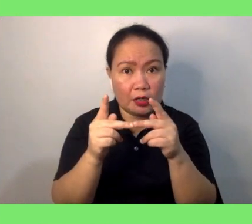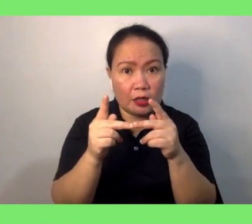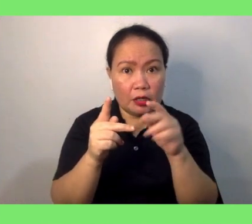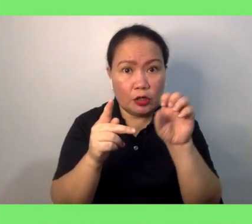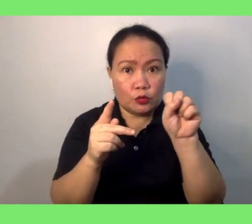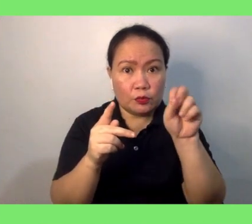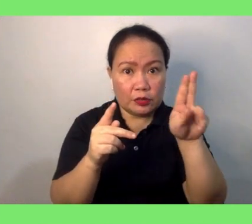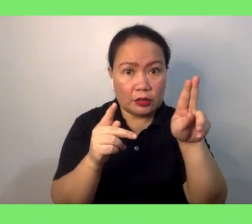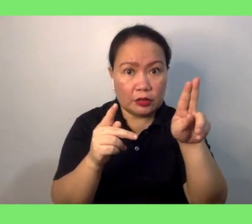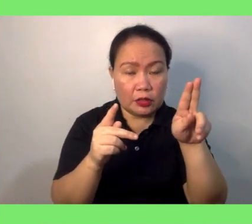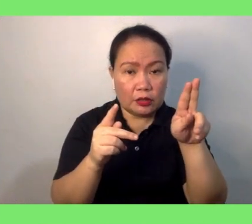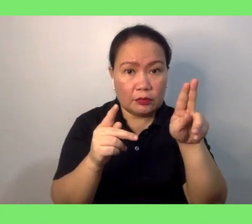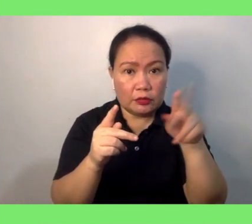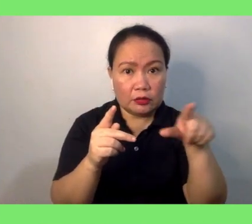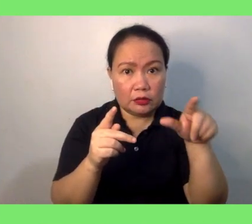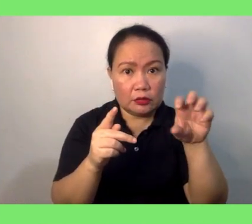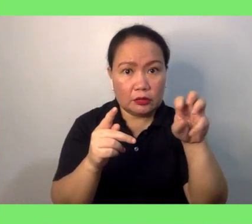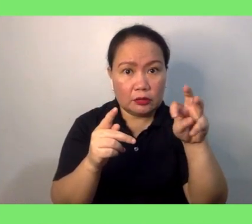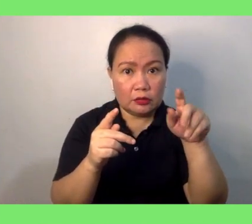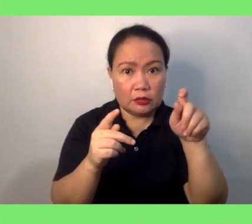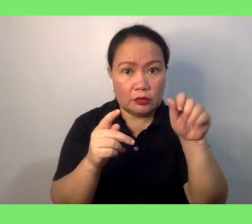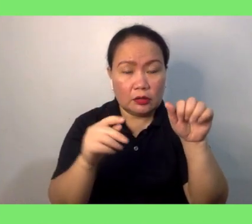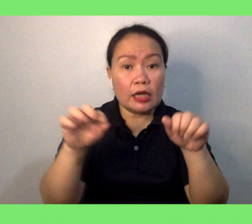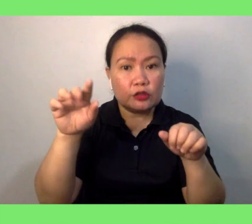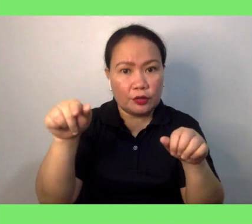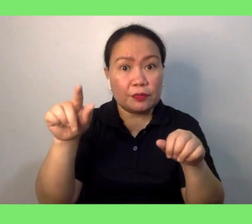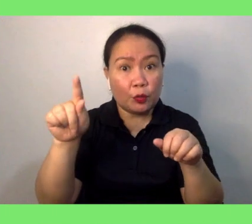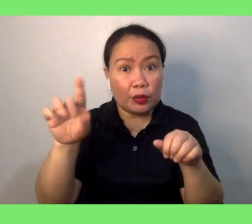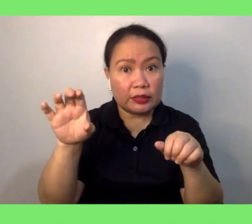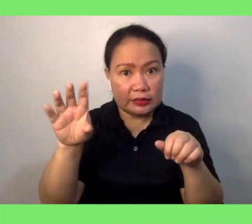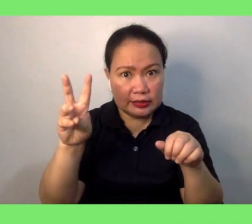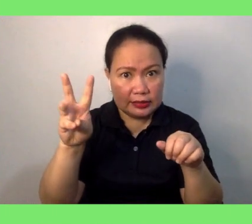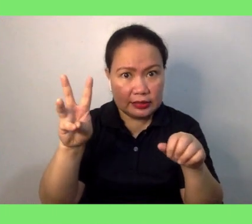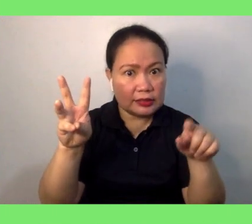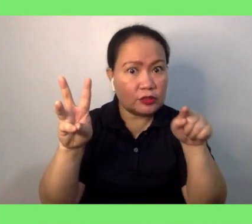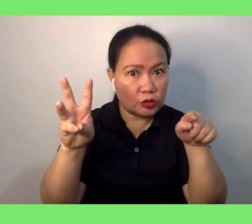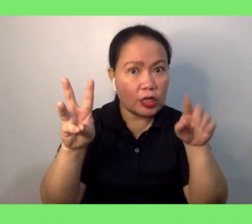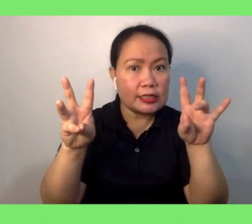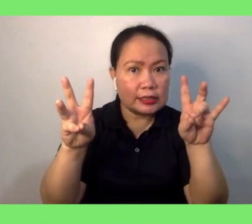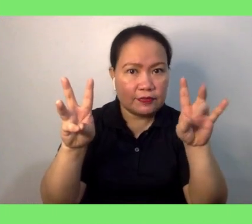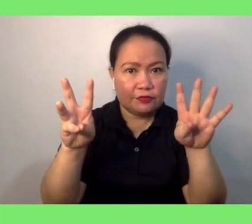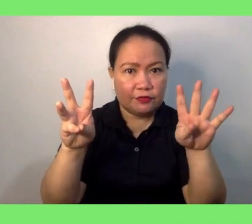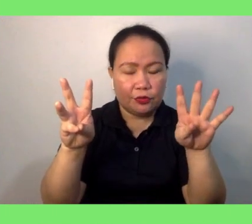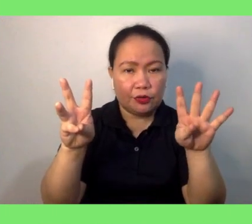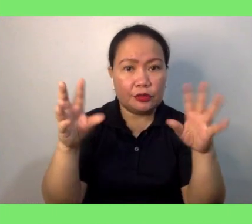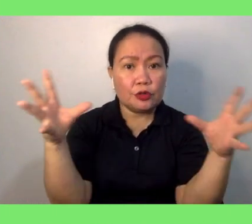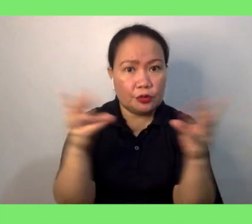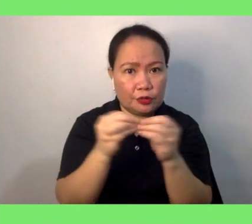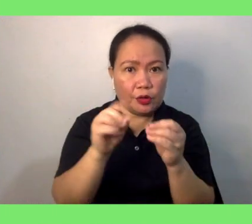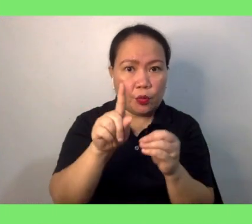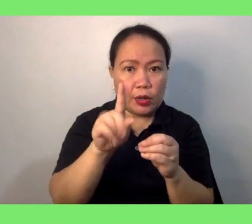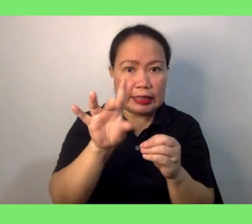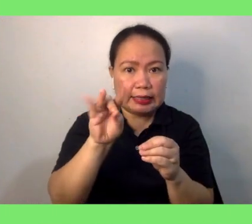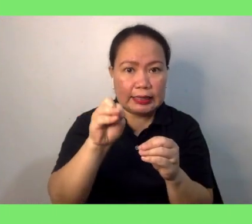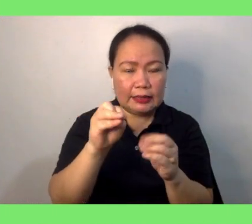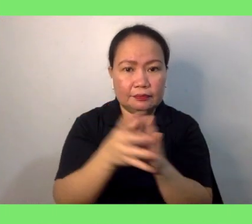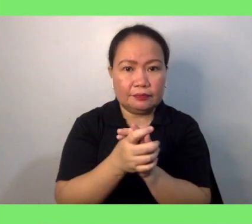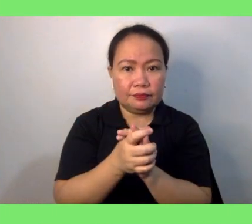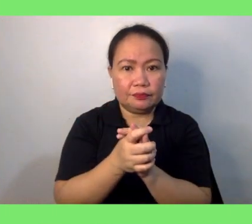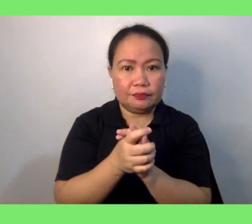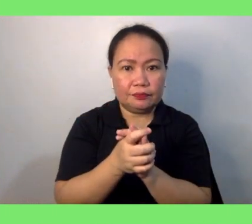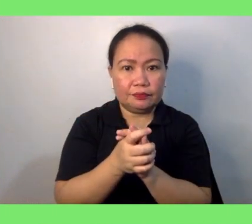106? 74. Okay? So, ito, same side interior angles ito. Or pwede mo i-apply